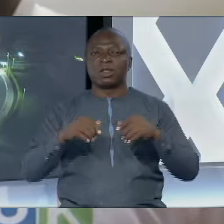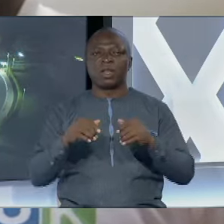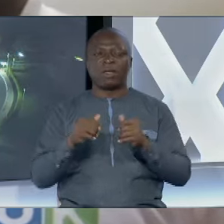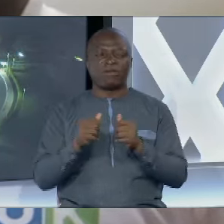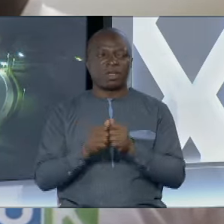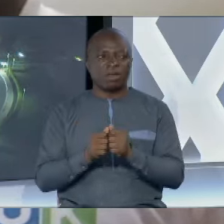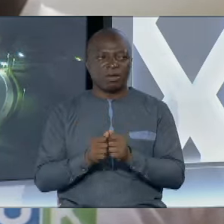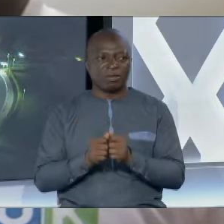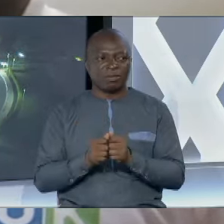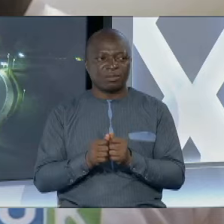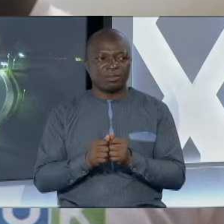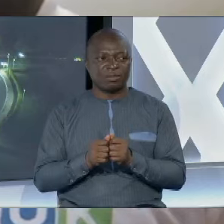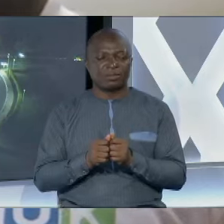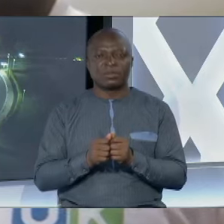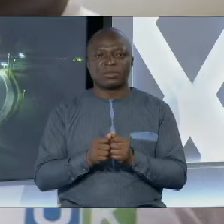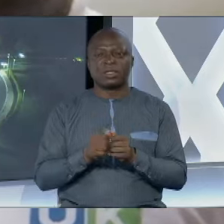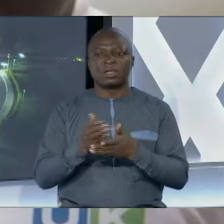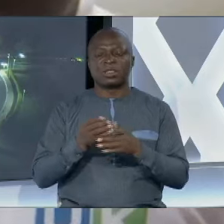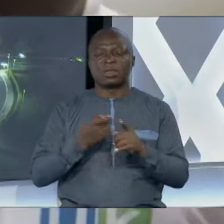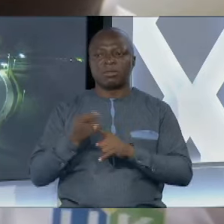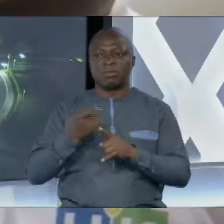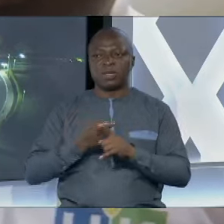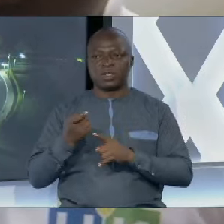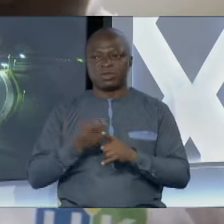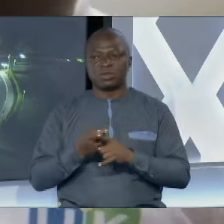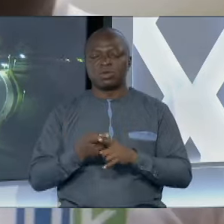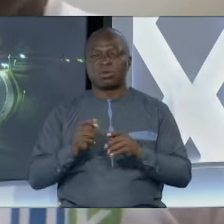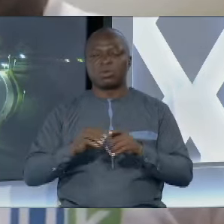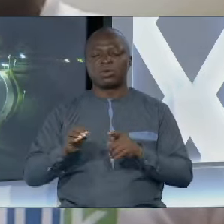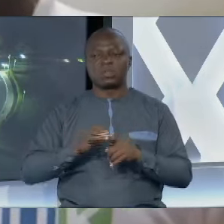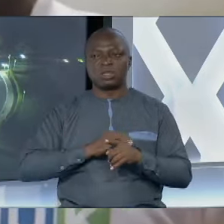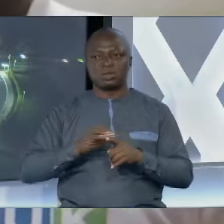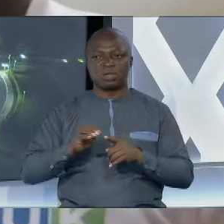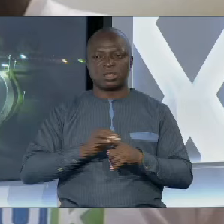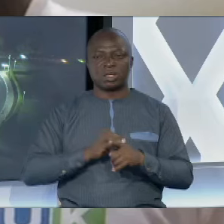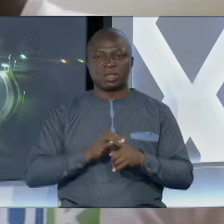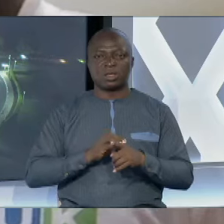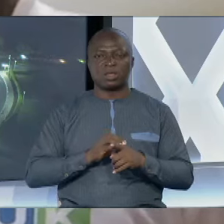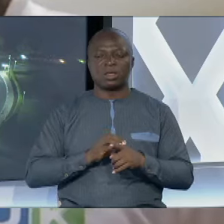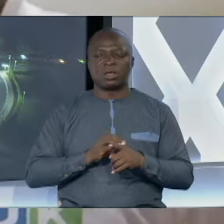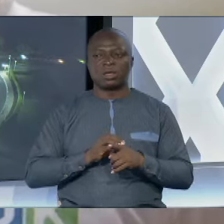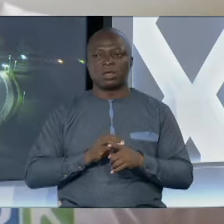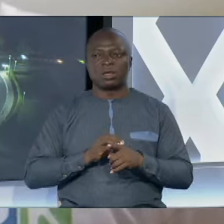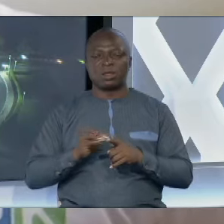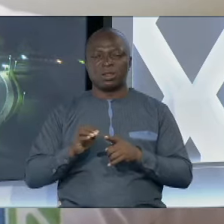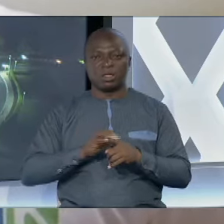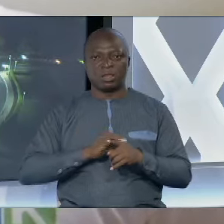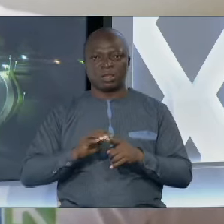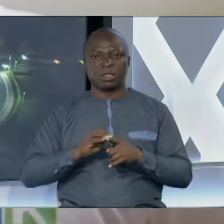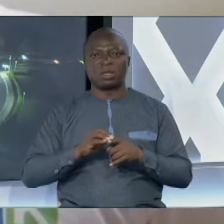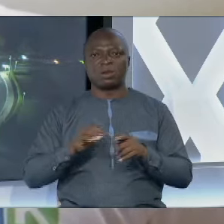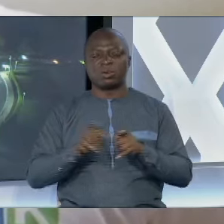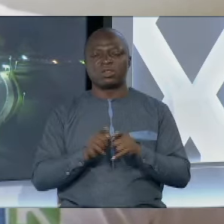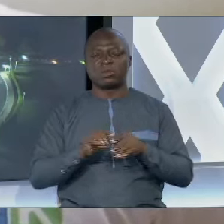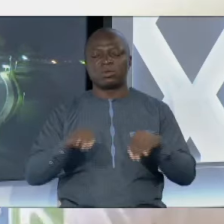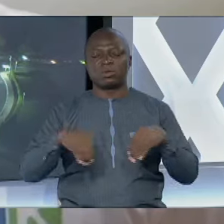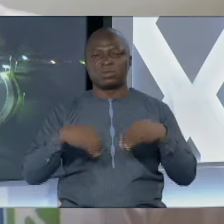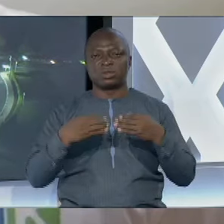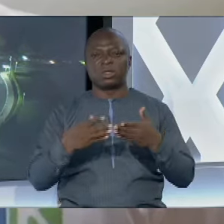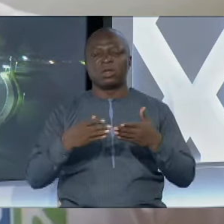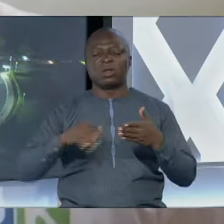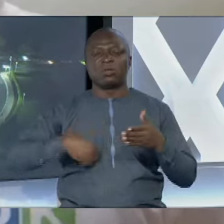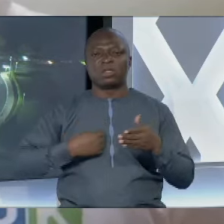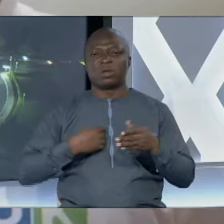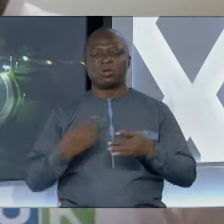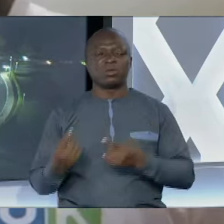les blessures, des infections plus traitement avec l'antibiotique et l'anti-inflammatoire. Nous allons